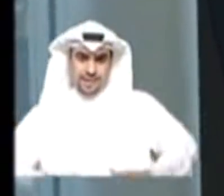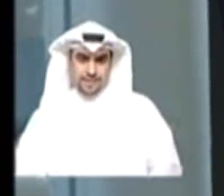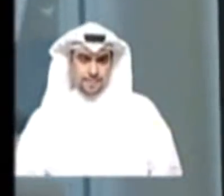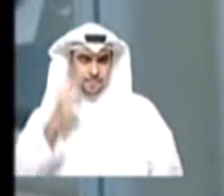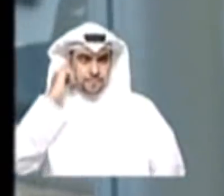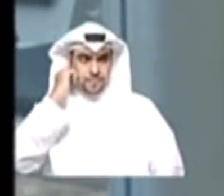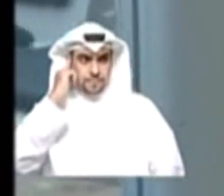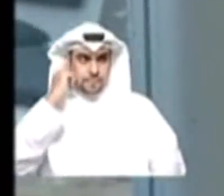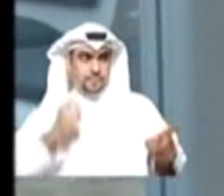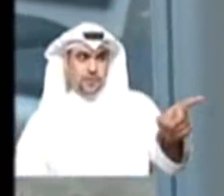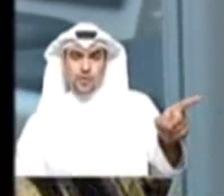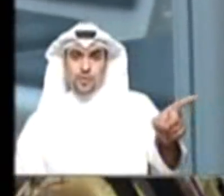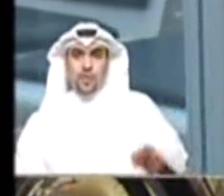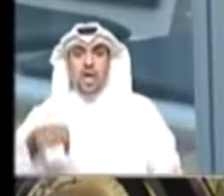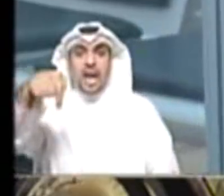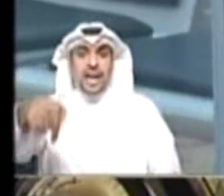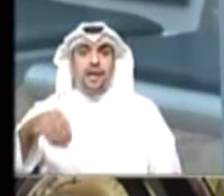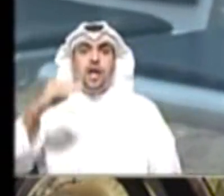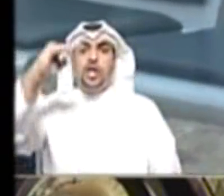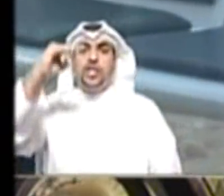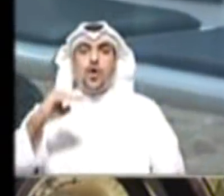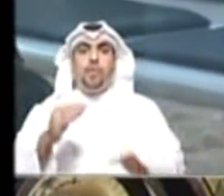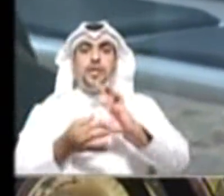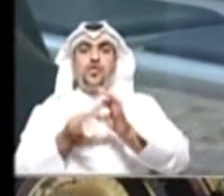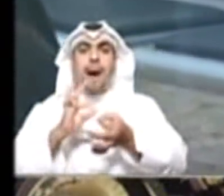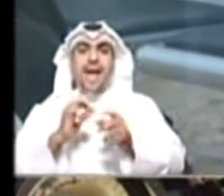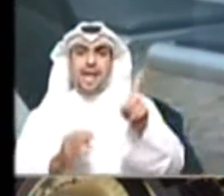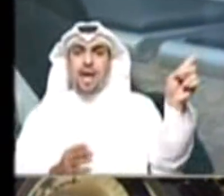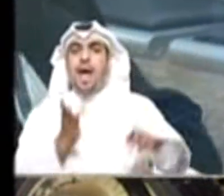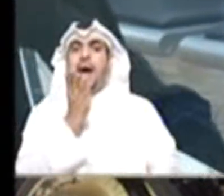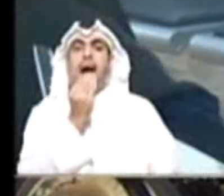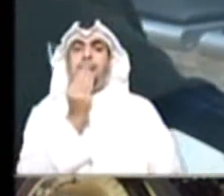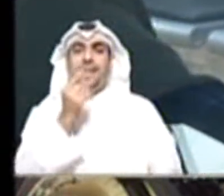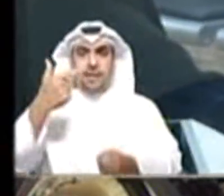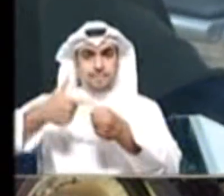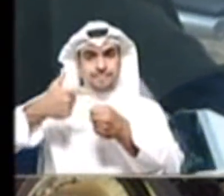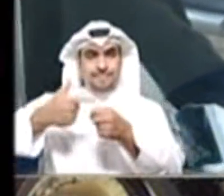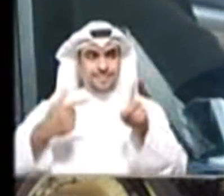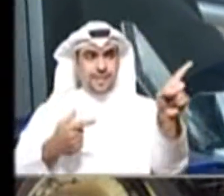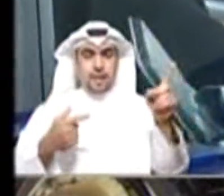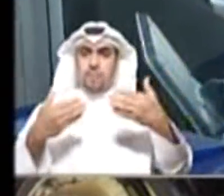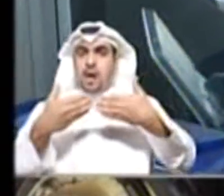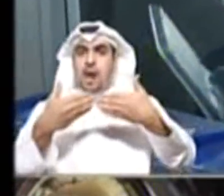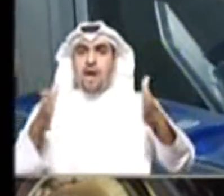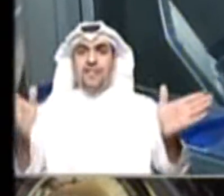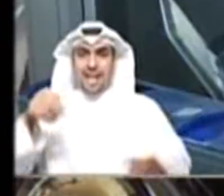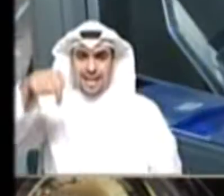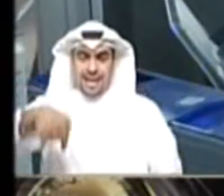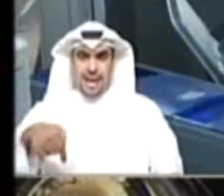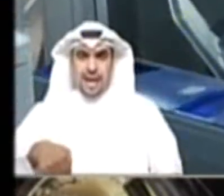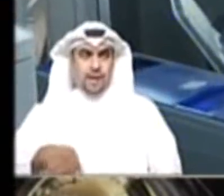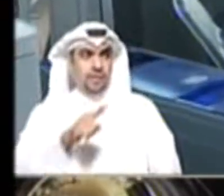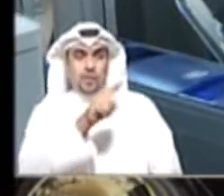في إطار الخطوات الجادة لتسريع إنجازات معاملات ذوي الإعاقة، افتتحت صالة المراجعين في جنوب